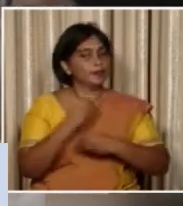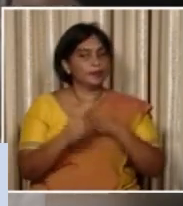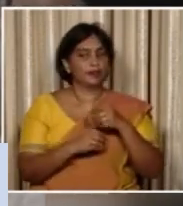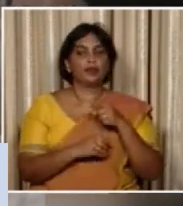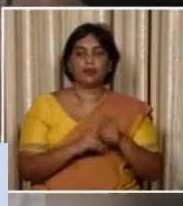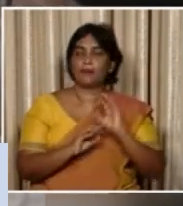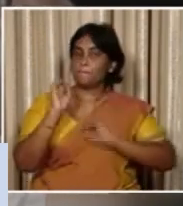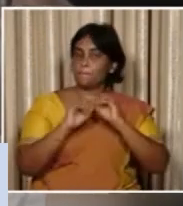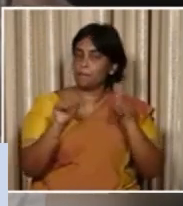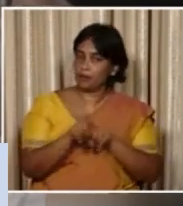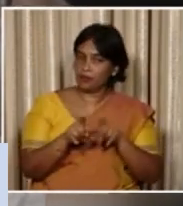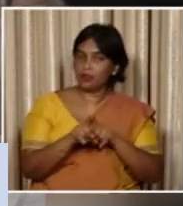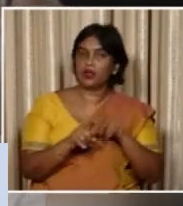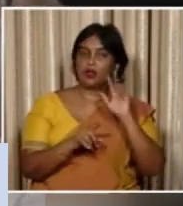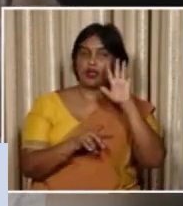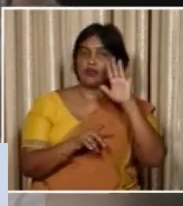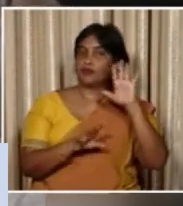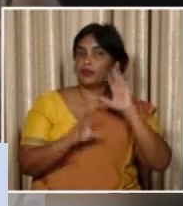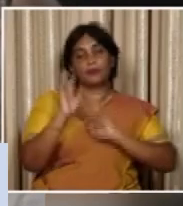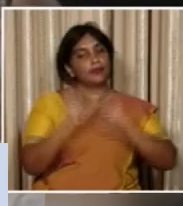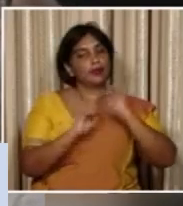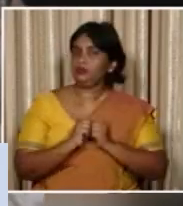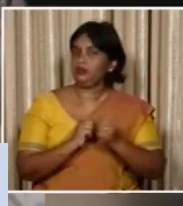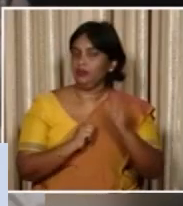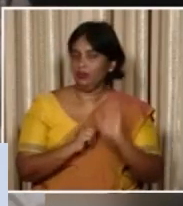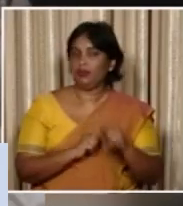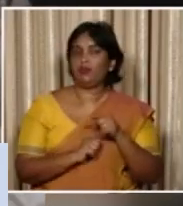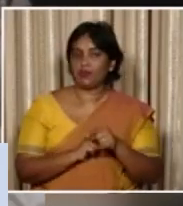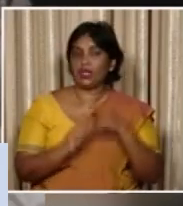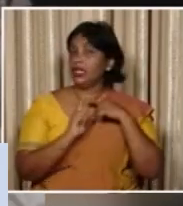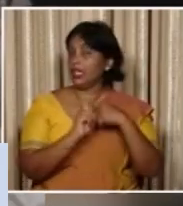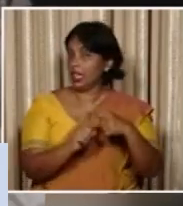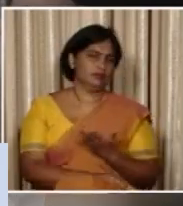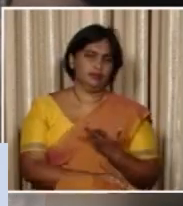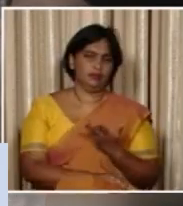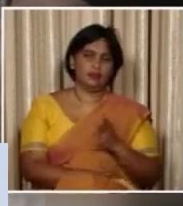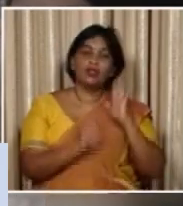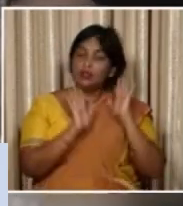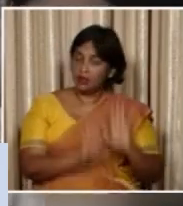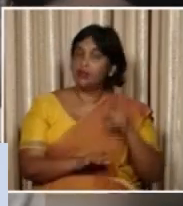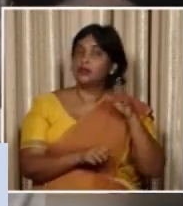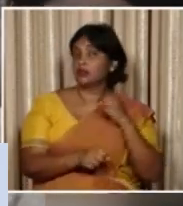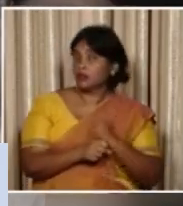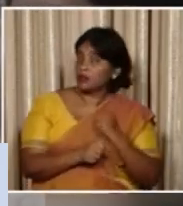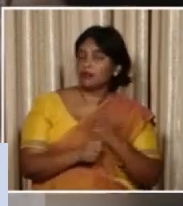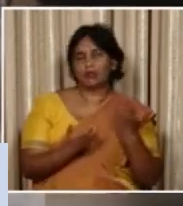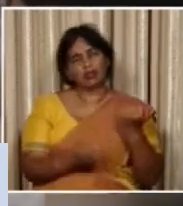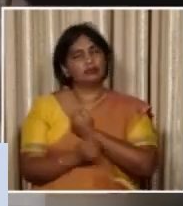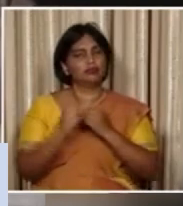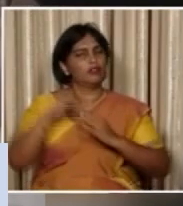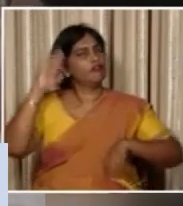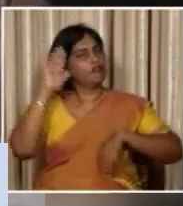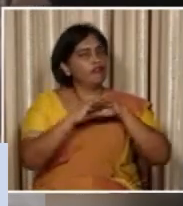නිෂ්පාදයෙන් ප්‍රතිශතයෙන් වශයෙන් 95%ක් දක්වා අඩු කර ගැනීමයි. මේ ඉලක්ක වලට අපි එන්න ඕනේ. රජයට දැරිය හැකි උපරිම